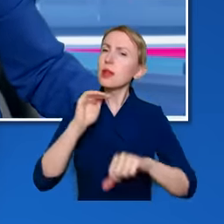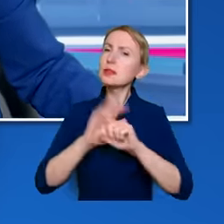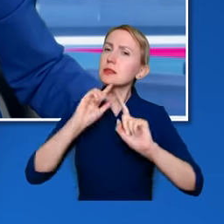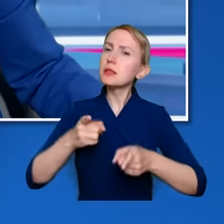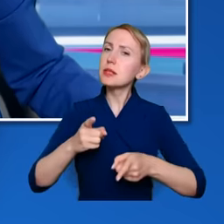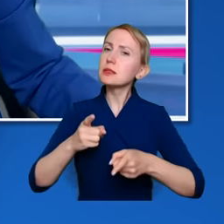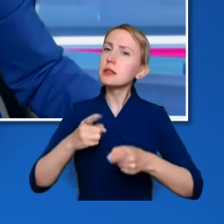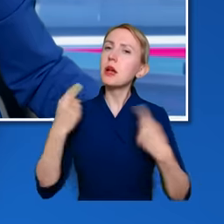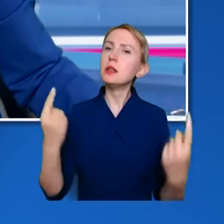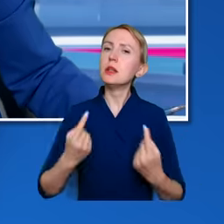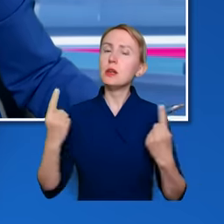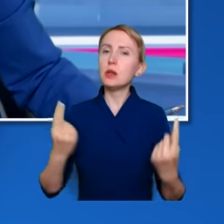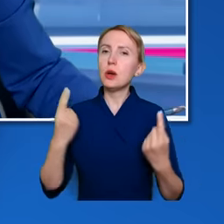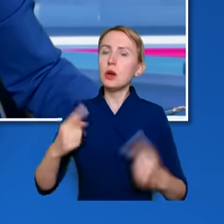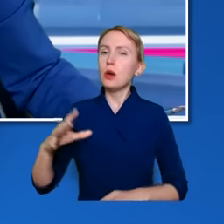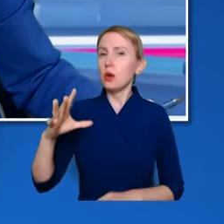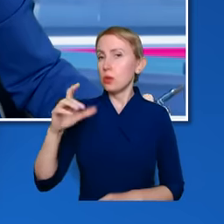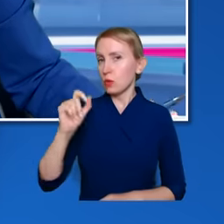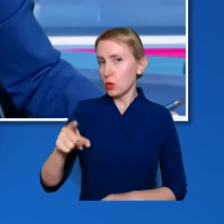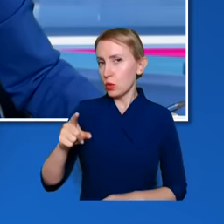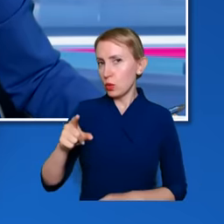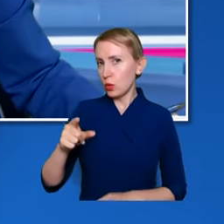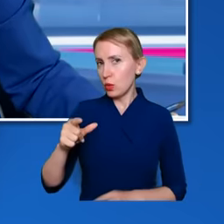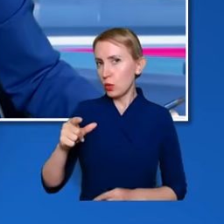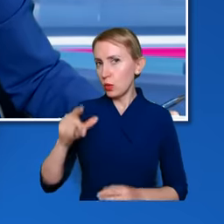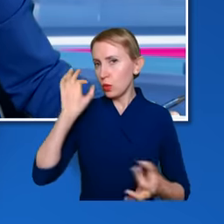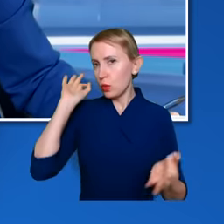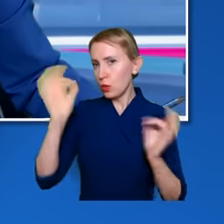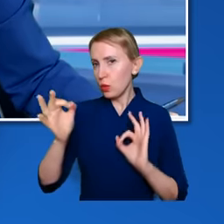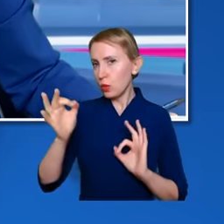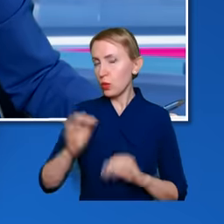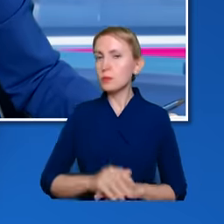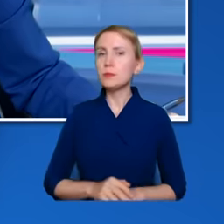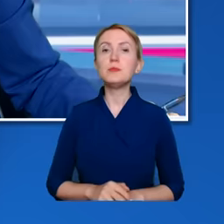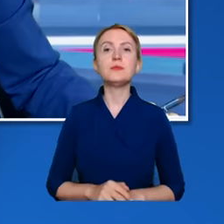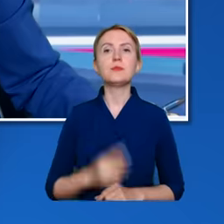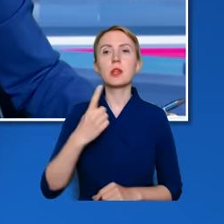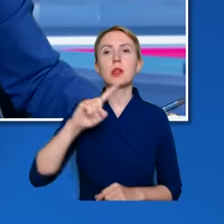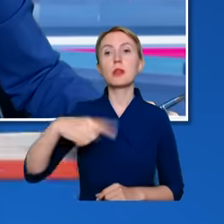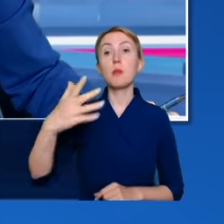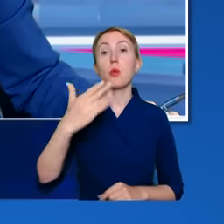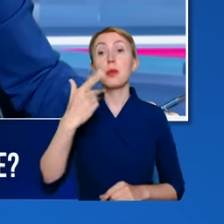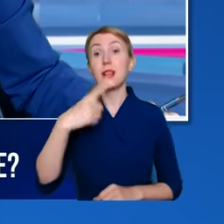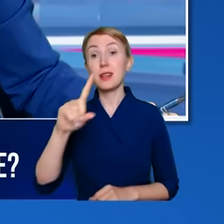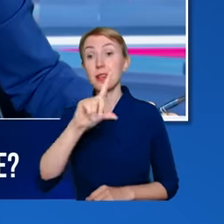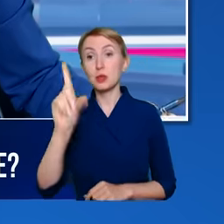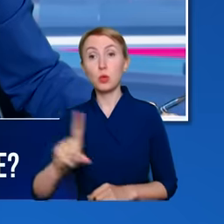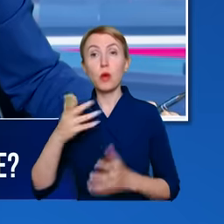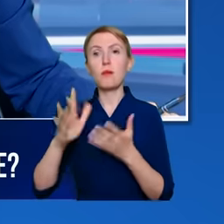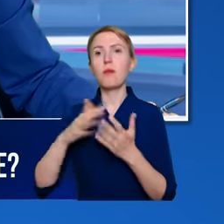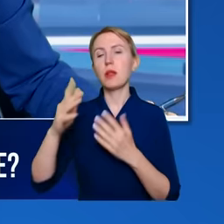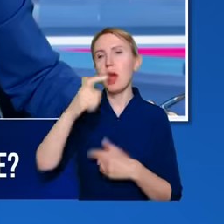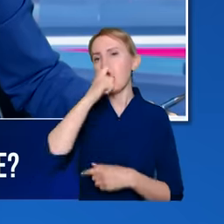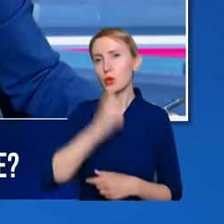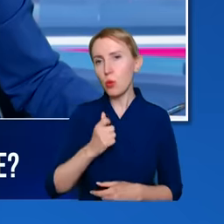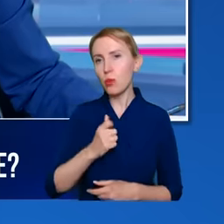w sytuacji, gdy są doniesienia przecież, że prawie ponad 1,5 miliarda złotych wydano na ropę, której